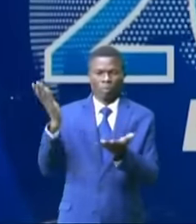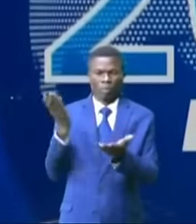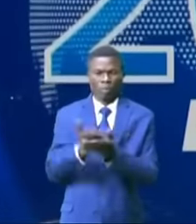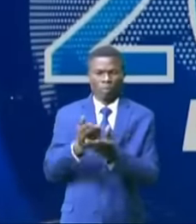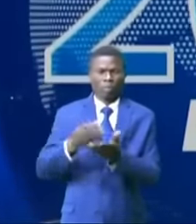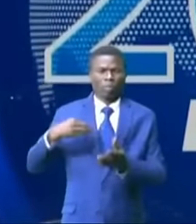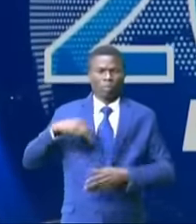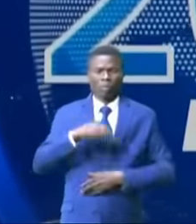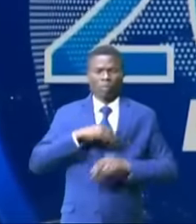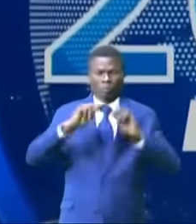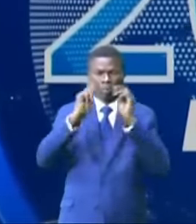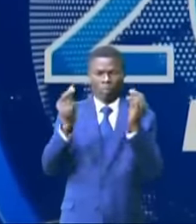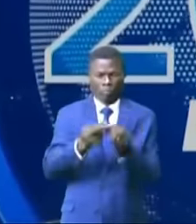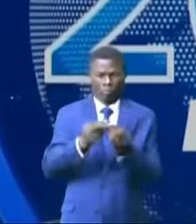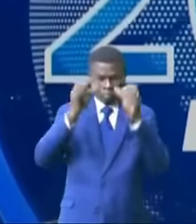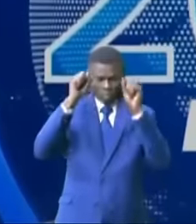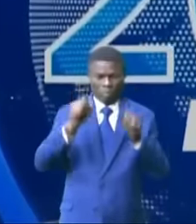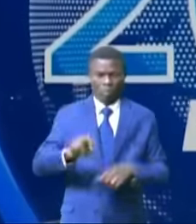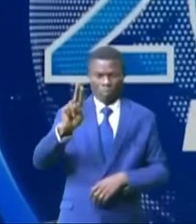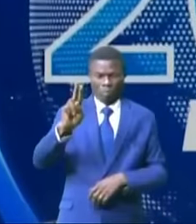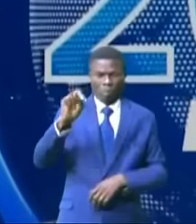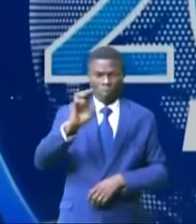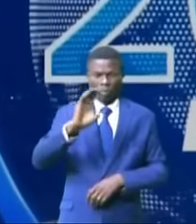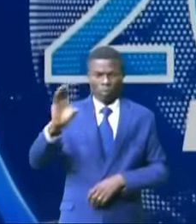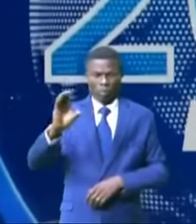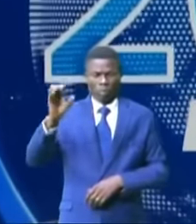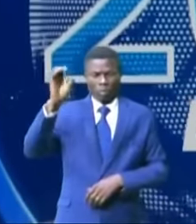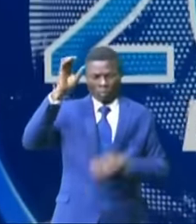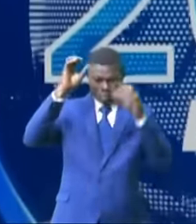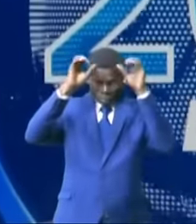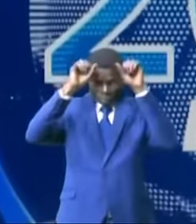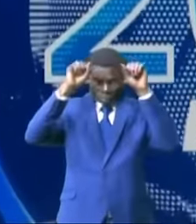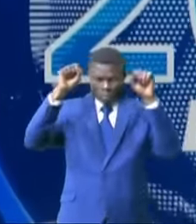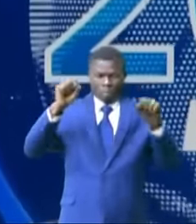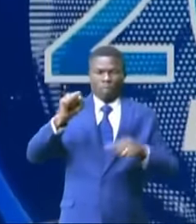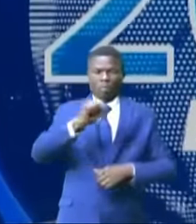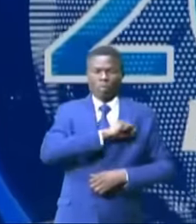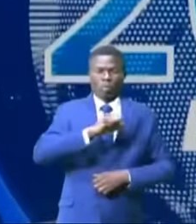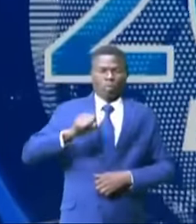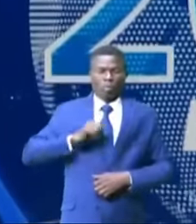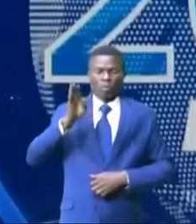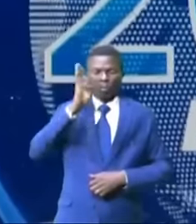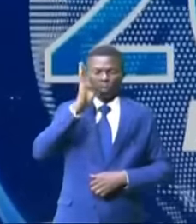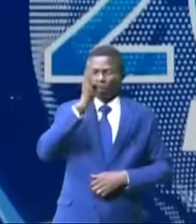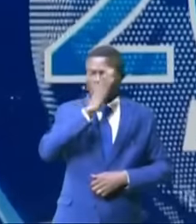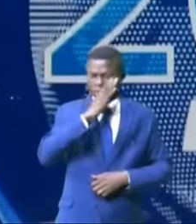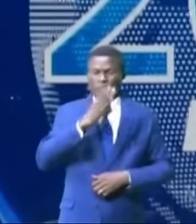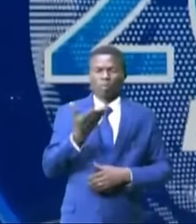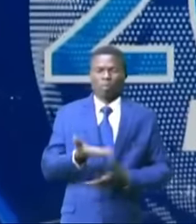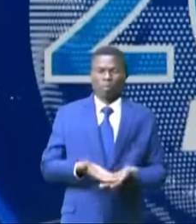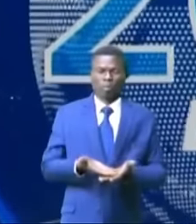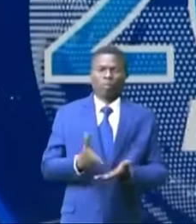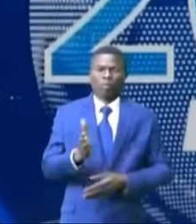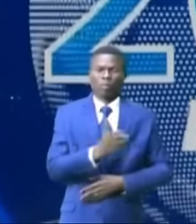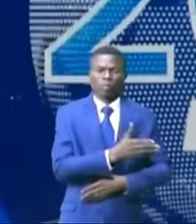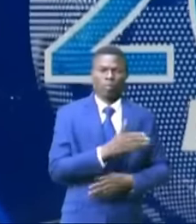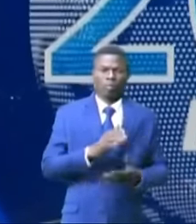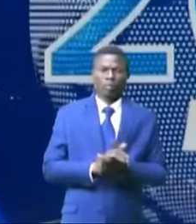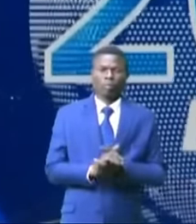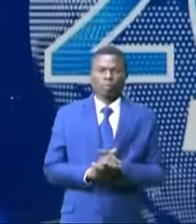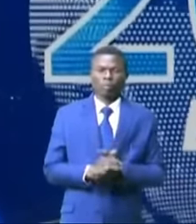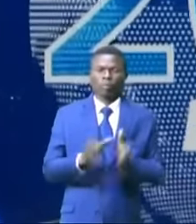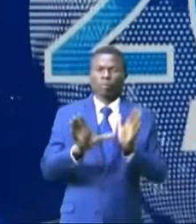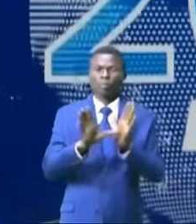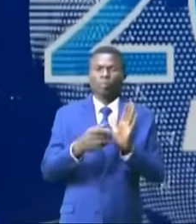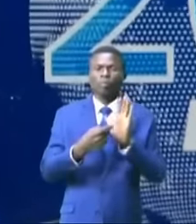membre du Présidium USN, l'honorable Modeste Baati Lukwebo, membre du Présidium USN. Et en